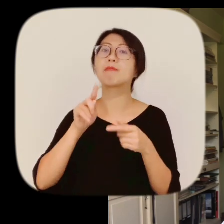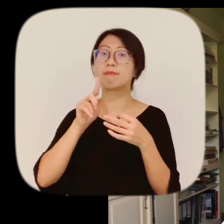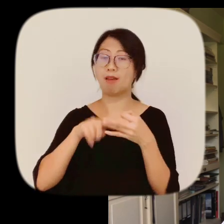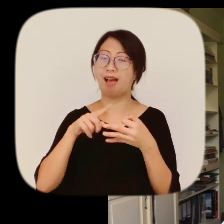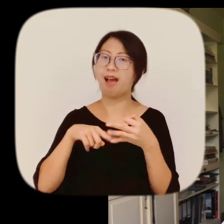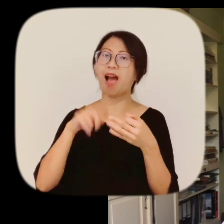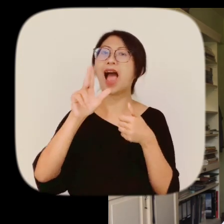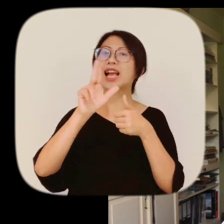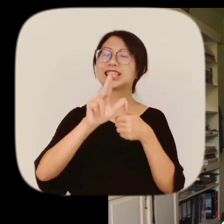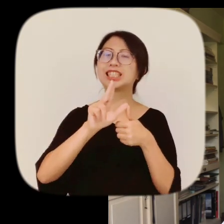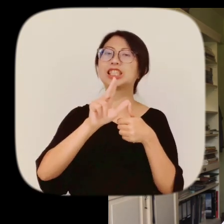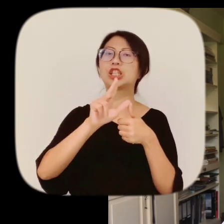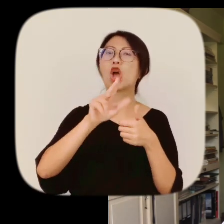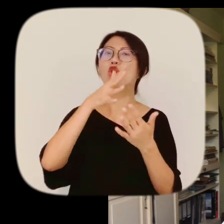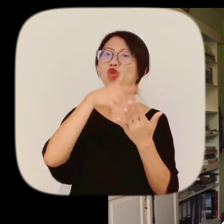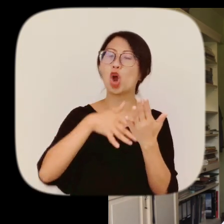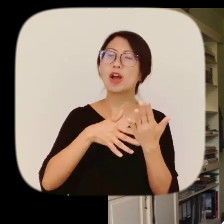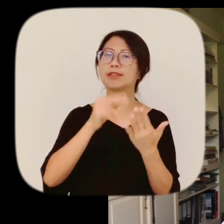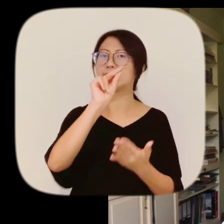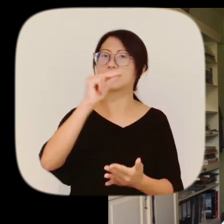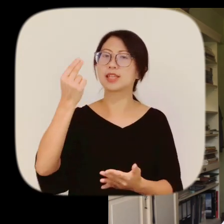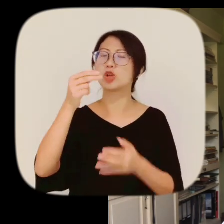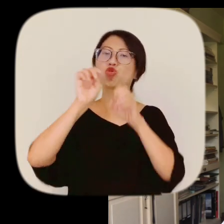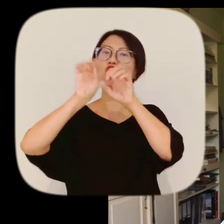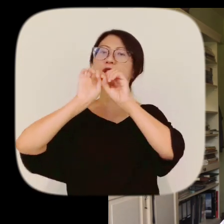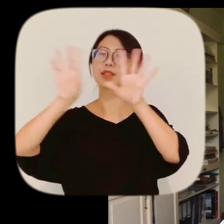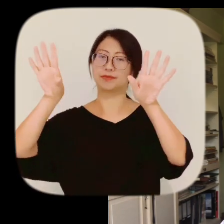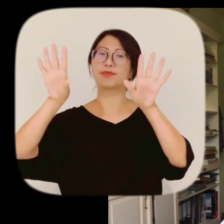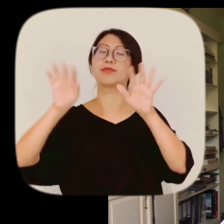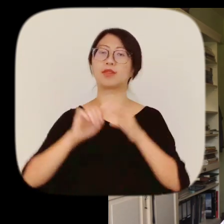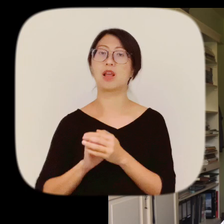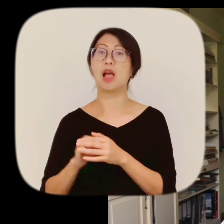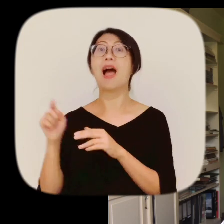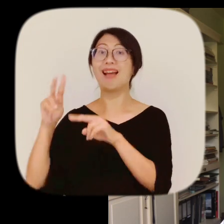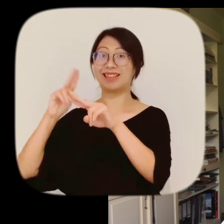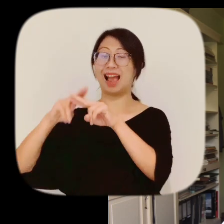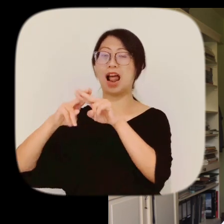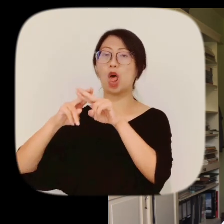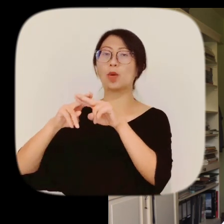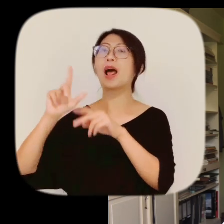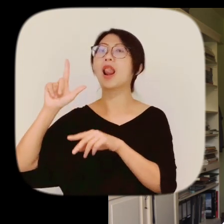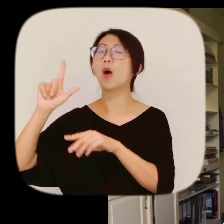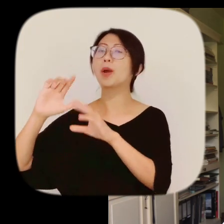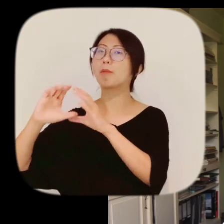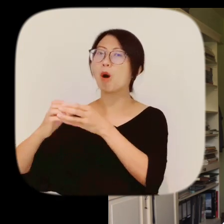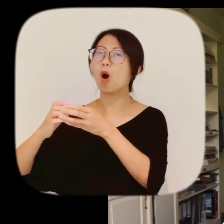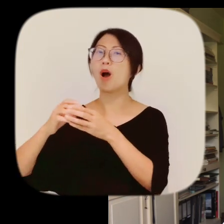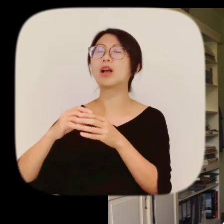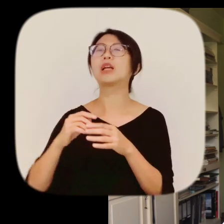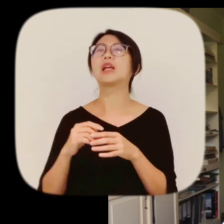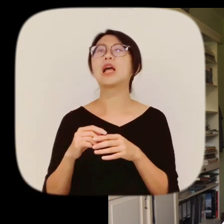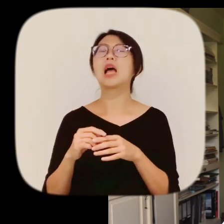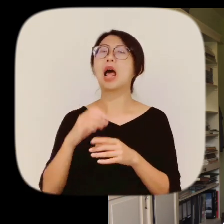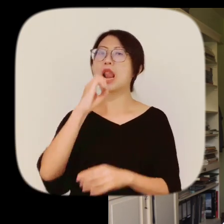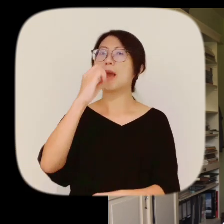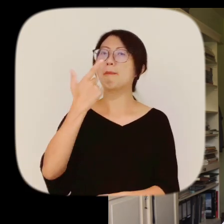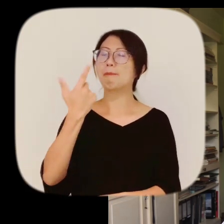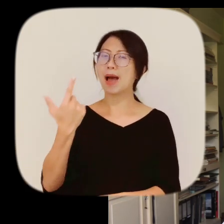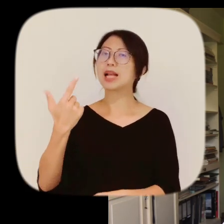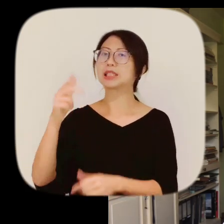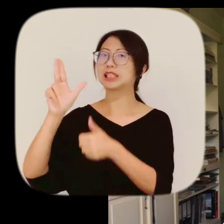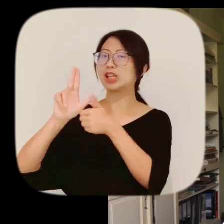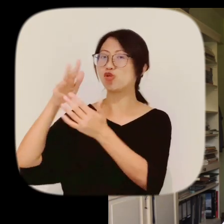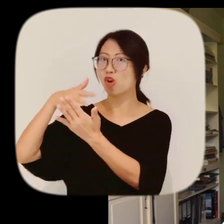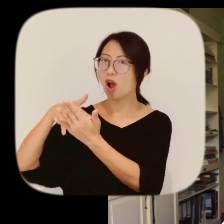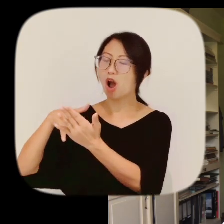县章77县章77县章77章77宣言刘晓邦的县章就是零八县章其实